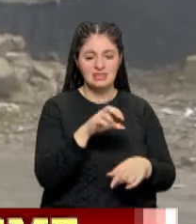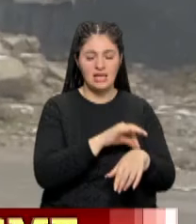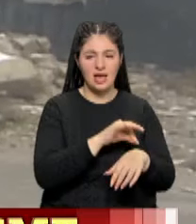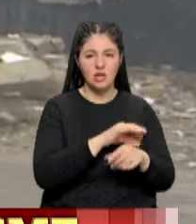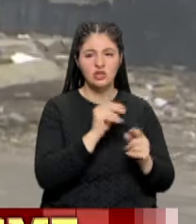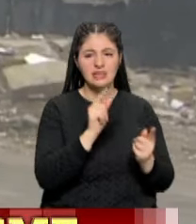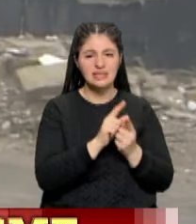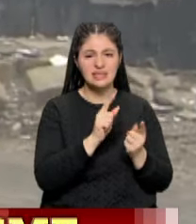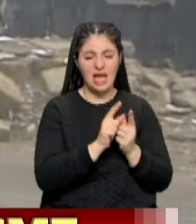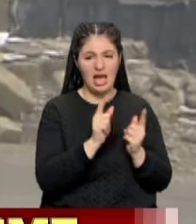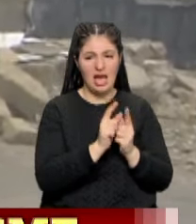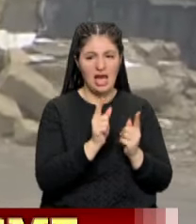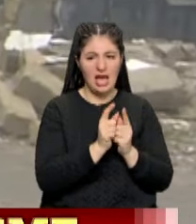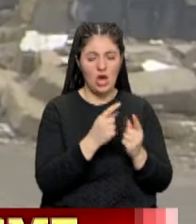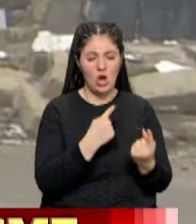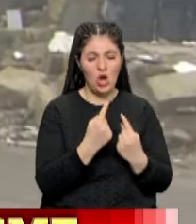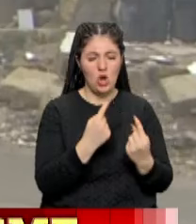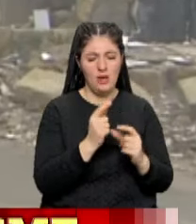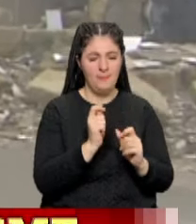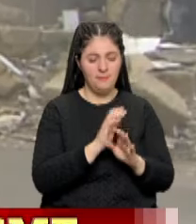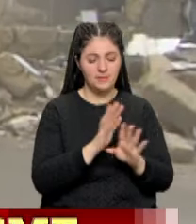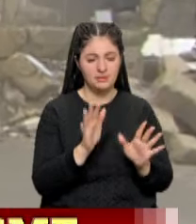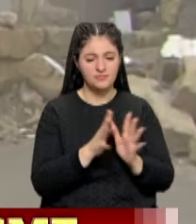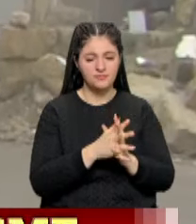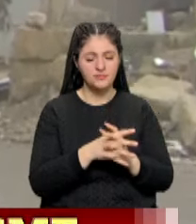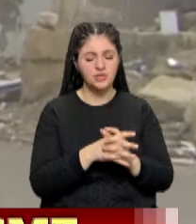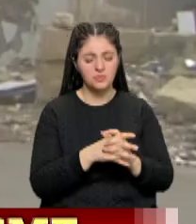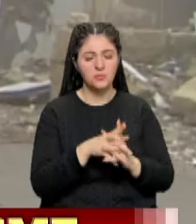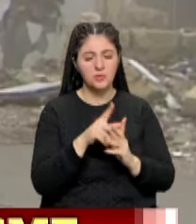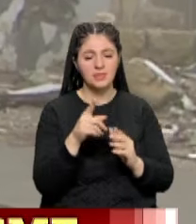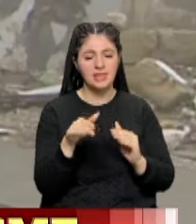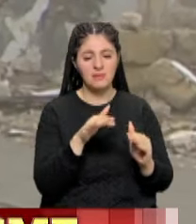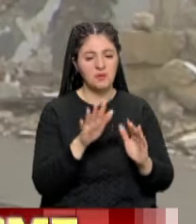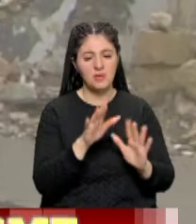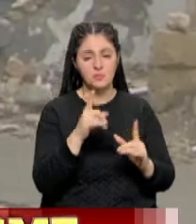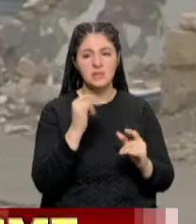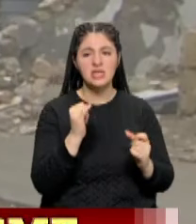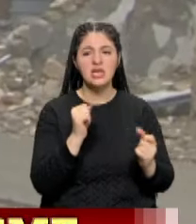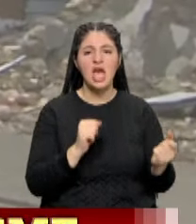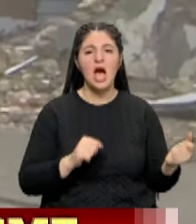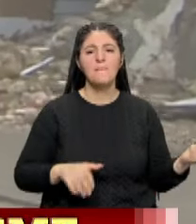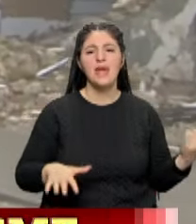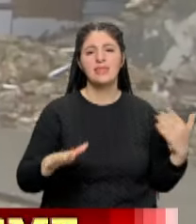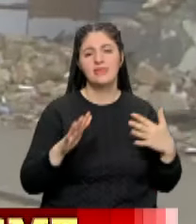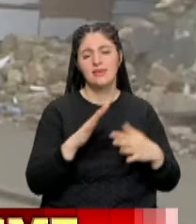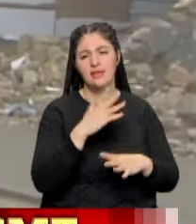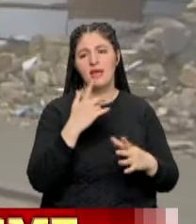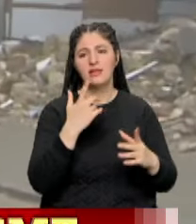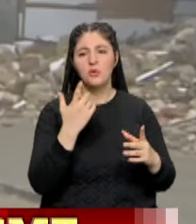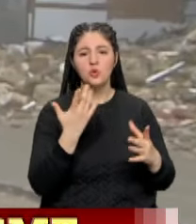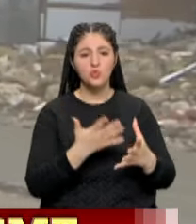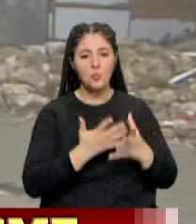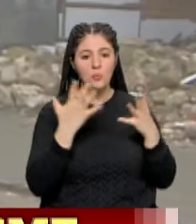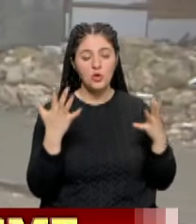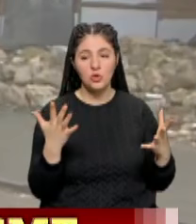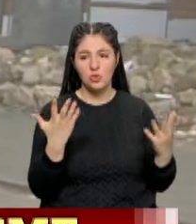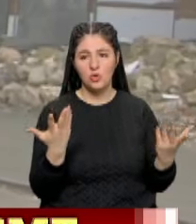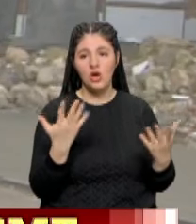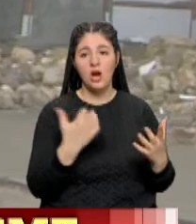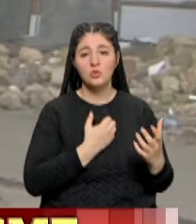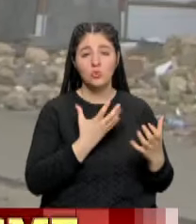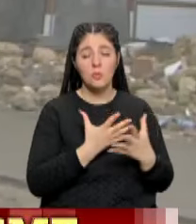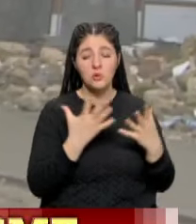dakikalık çok kısa konuşmuştuk. Tabii bu bir deprem değil, bu bir kıyamet. Yani ölçek o kadar büyük ki,